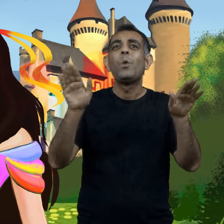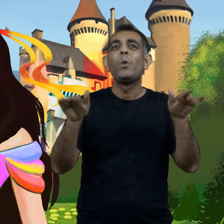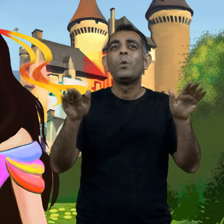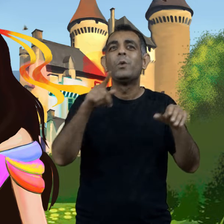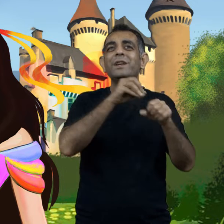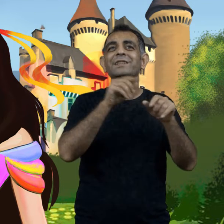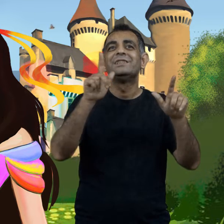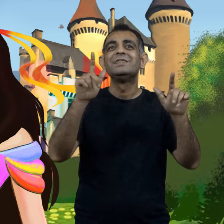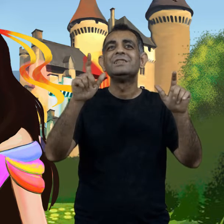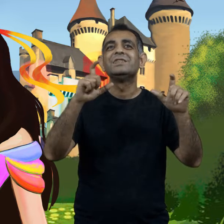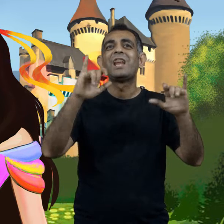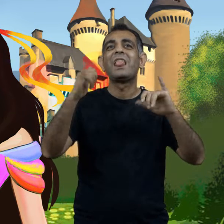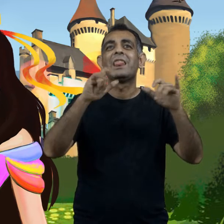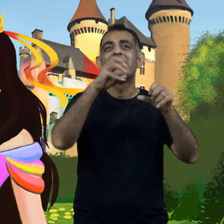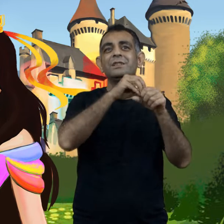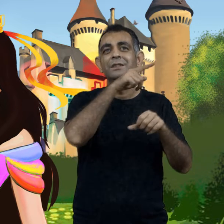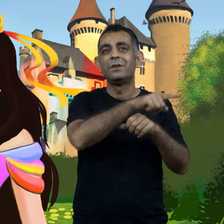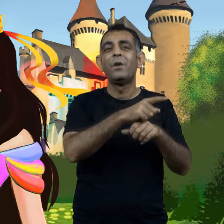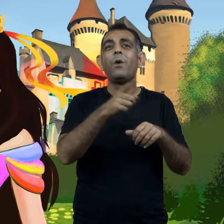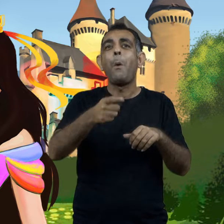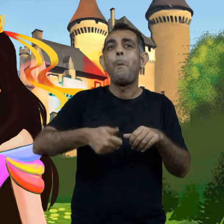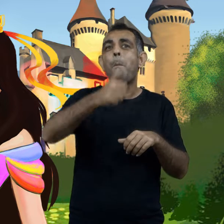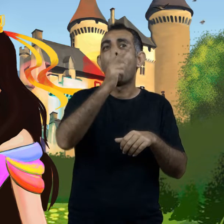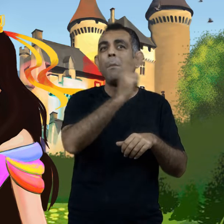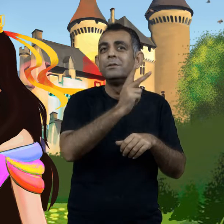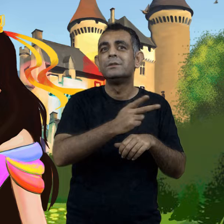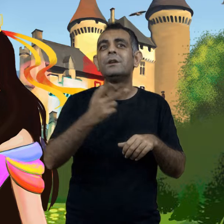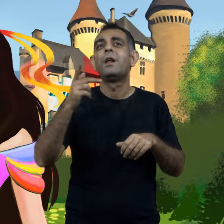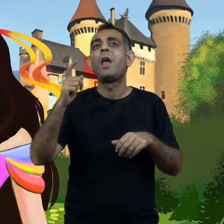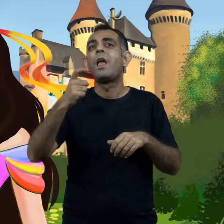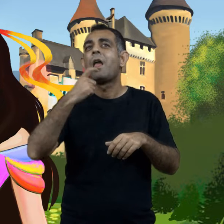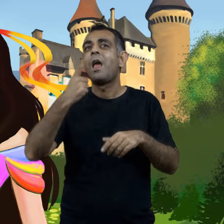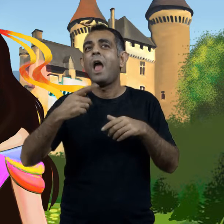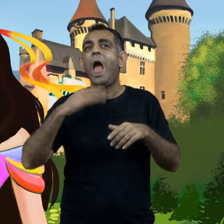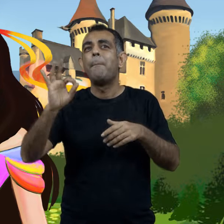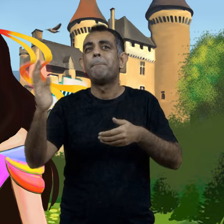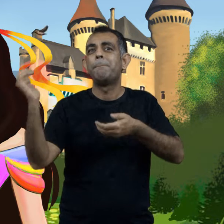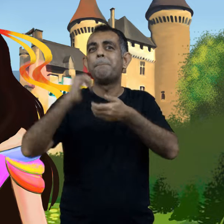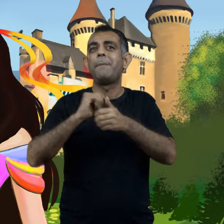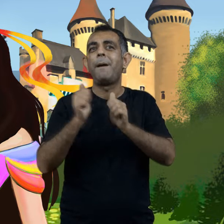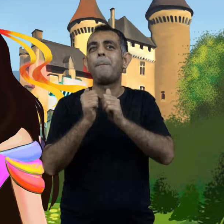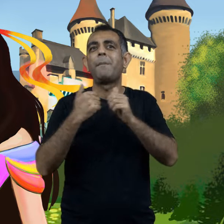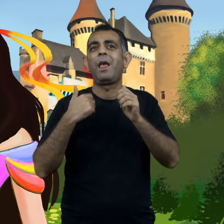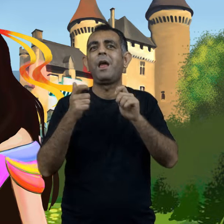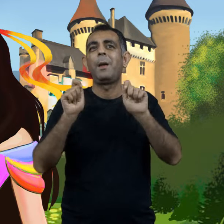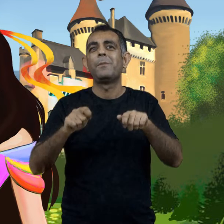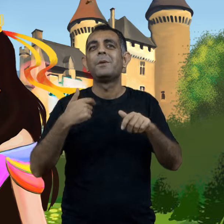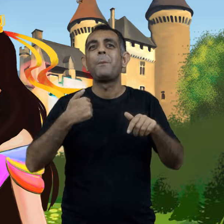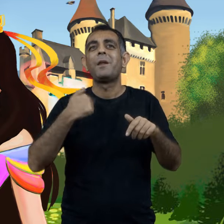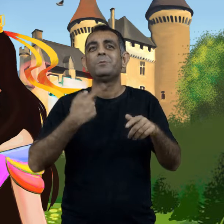yedi kuğularda düzenlenir. Yedi kuğular başkanı Puhu Kuşu'yla yıllardır bu şenliği birlikte